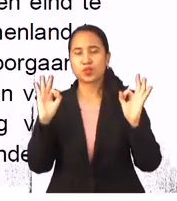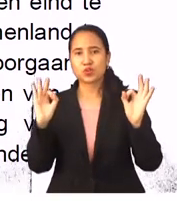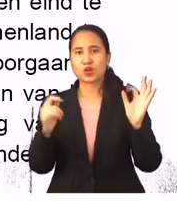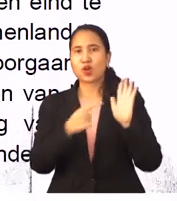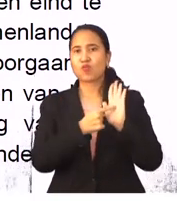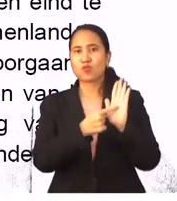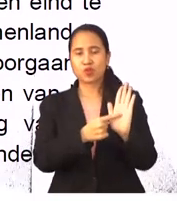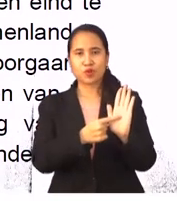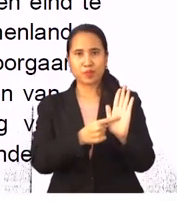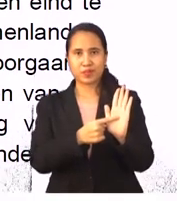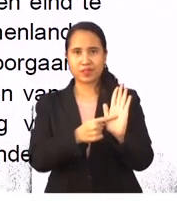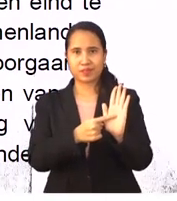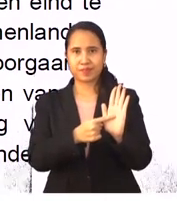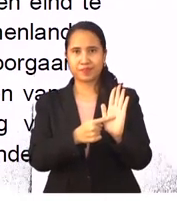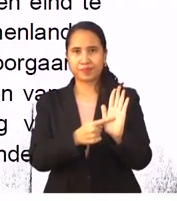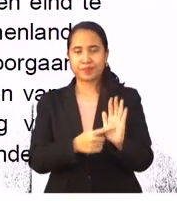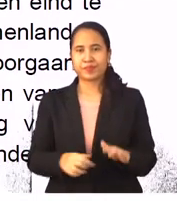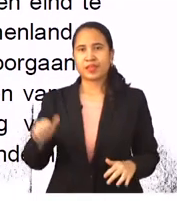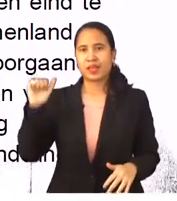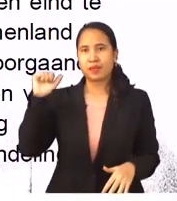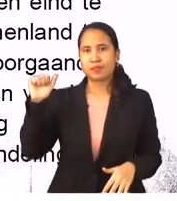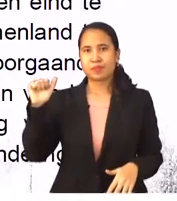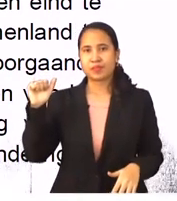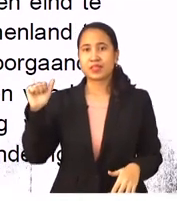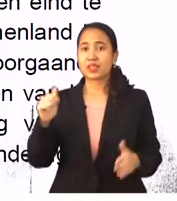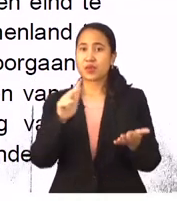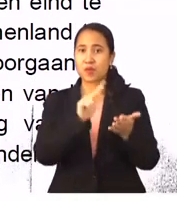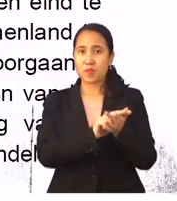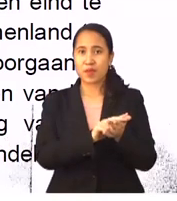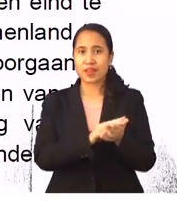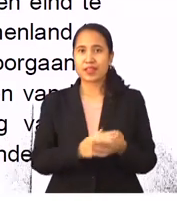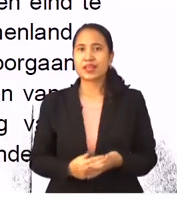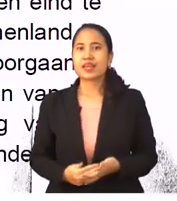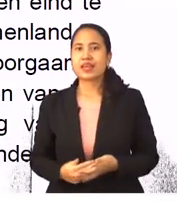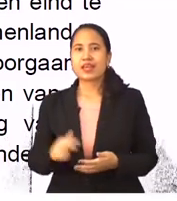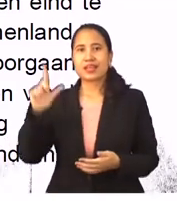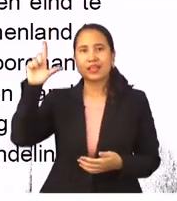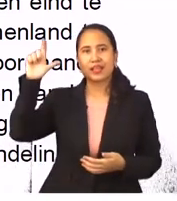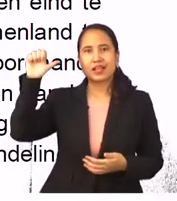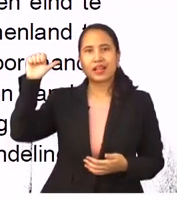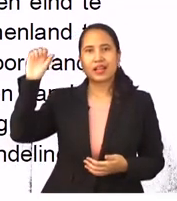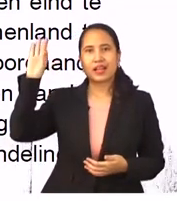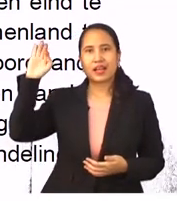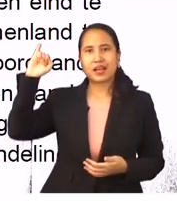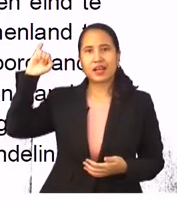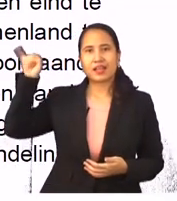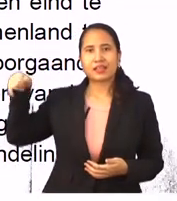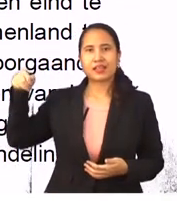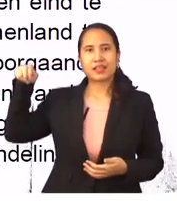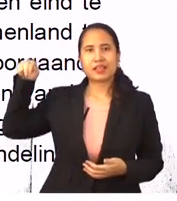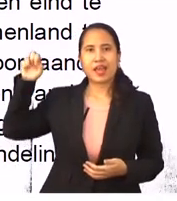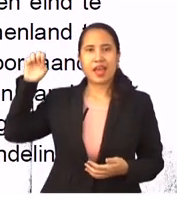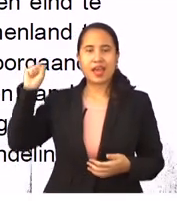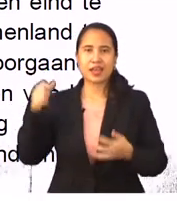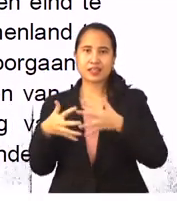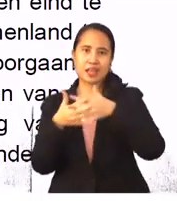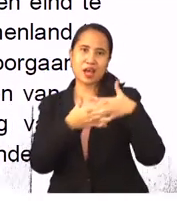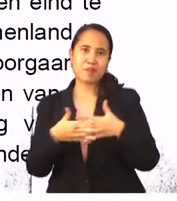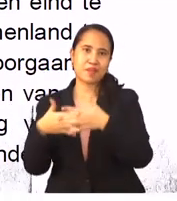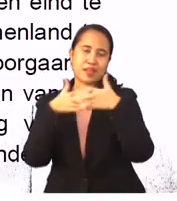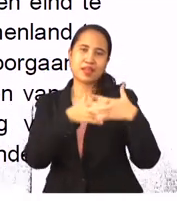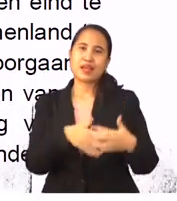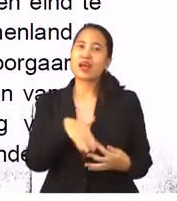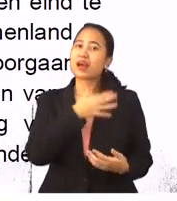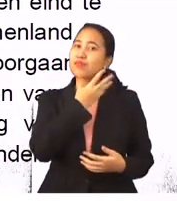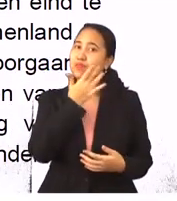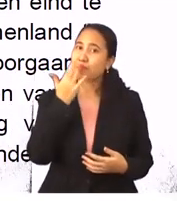voorbeelden met betrekking tot amnestieverlening in Latijns-Amerika, die onder andere tot doel hebben gehad het vergemakkelijken